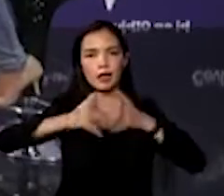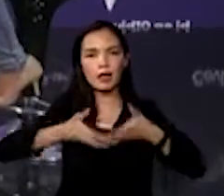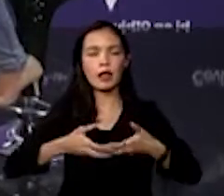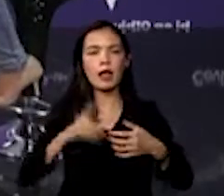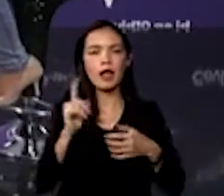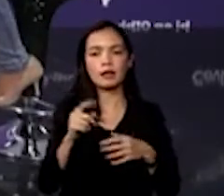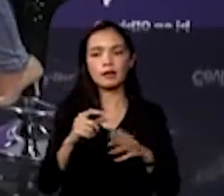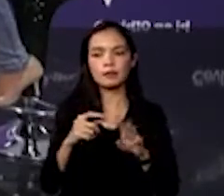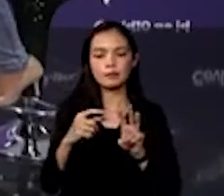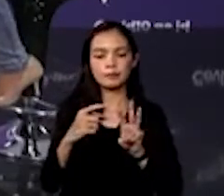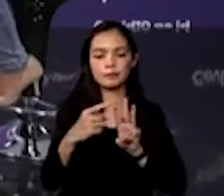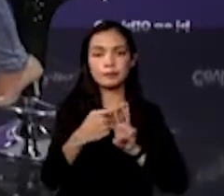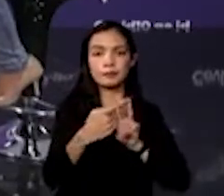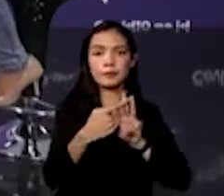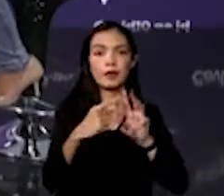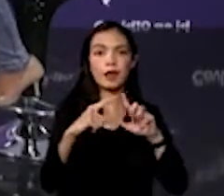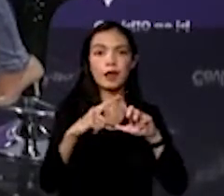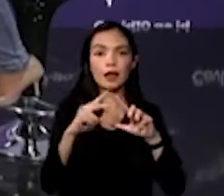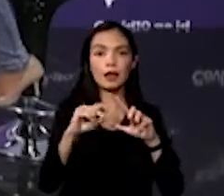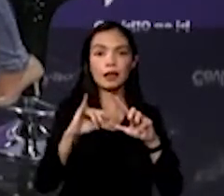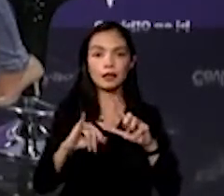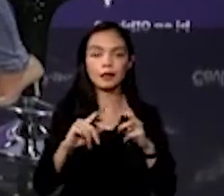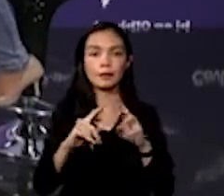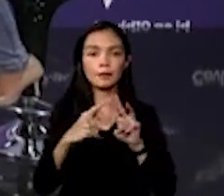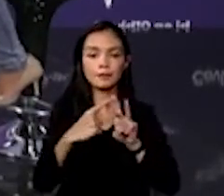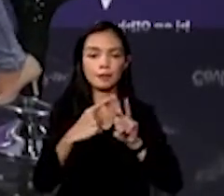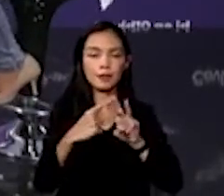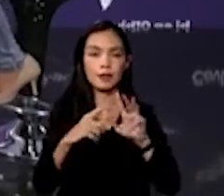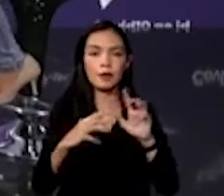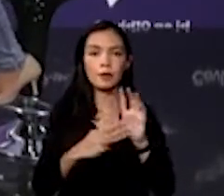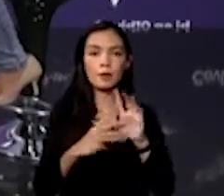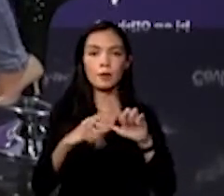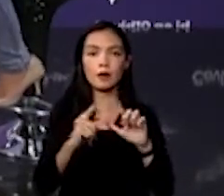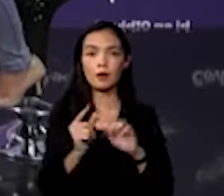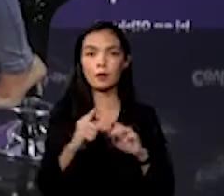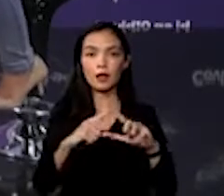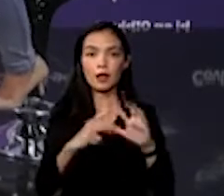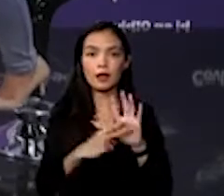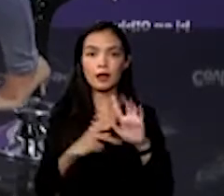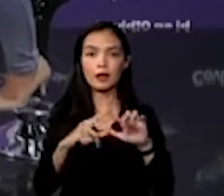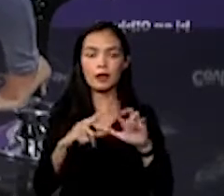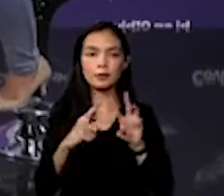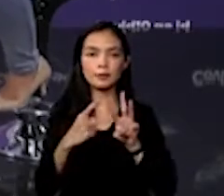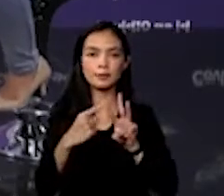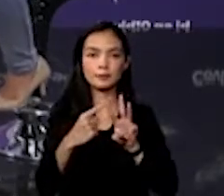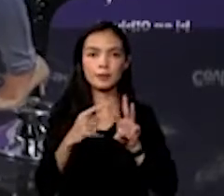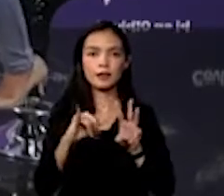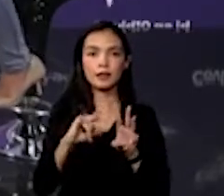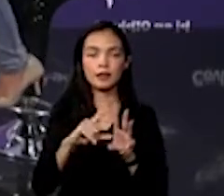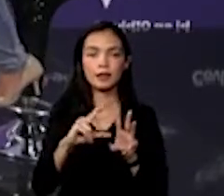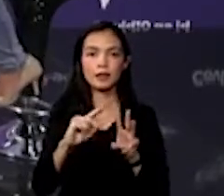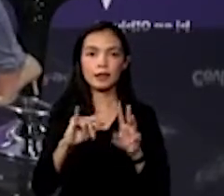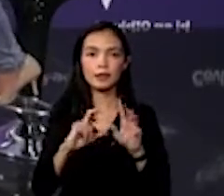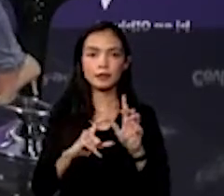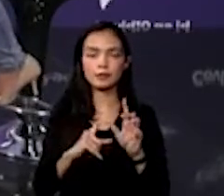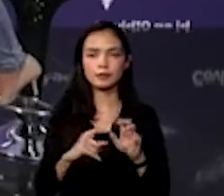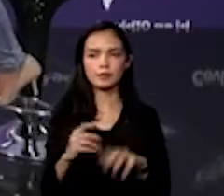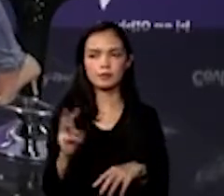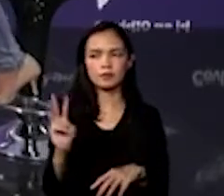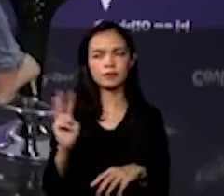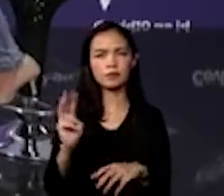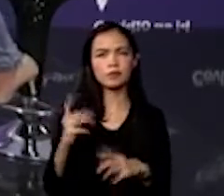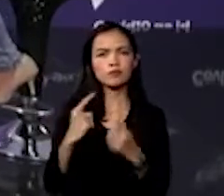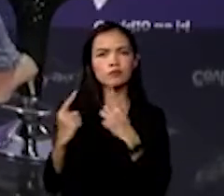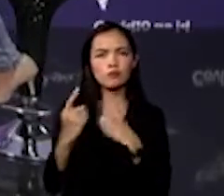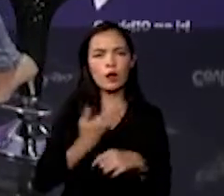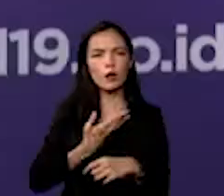Ari Ada Maulana ada Idris banyak banget yang aku akan bakal tanya-tanyakan karena ini menarik gituah selama hampir kurang